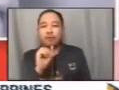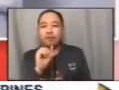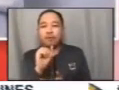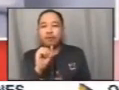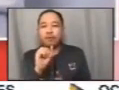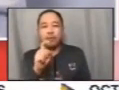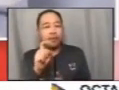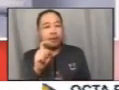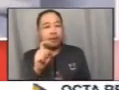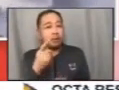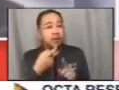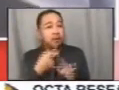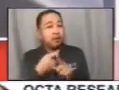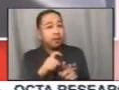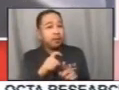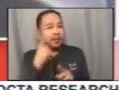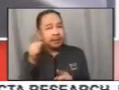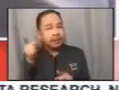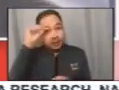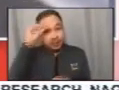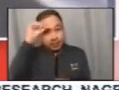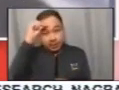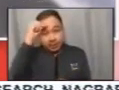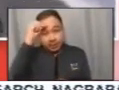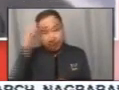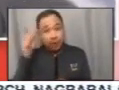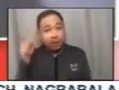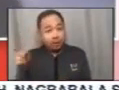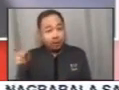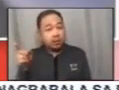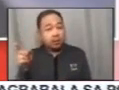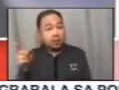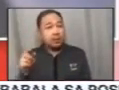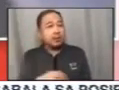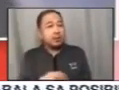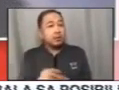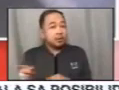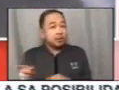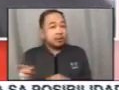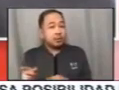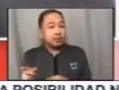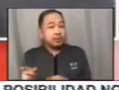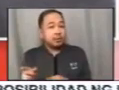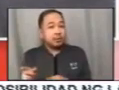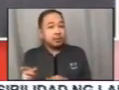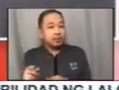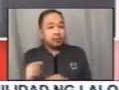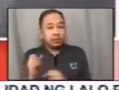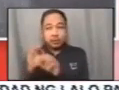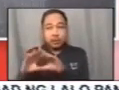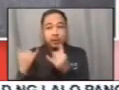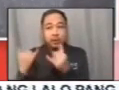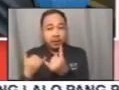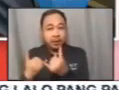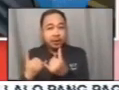manufacturer, binigyan nila ng rights for nodal production like India, doon tayo